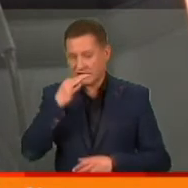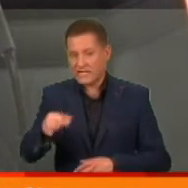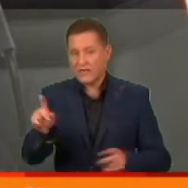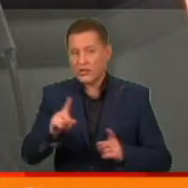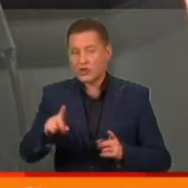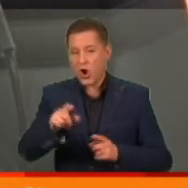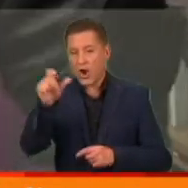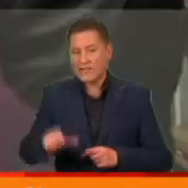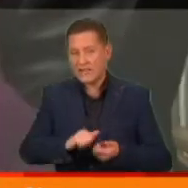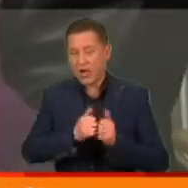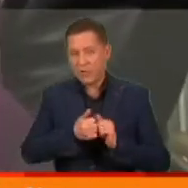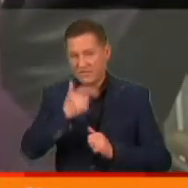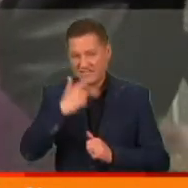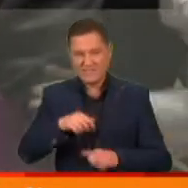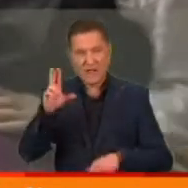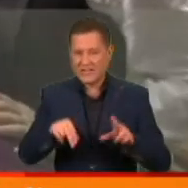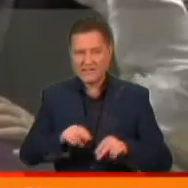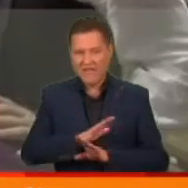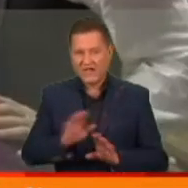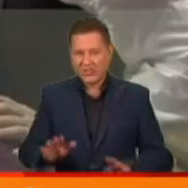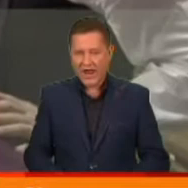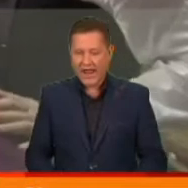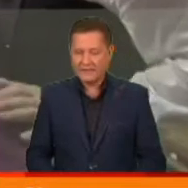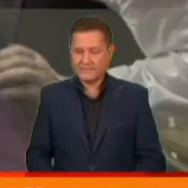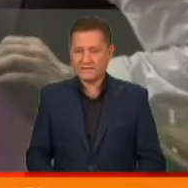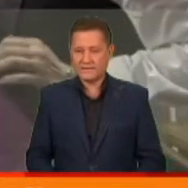на обмін себе не вважає.